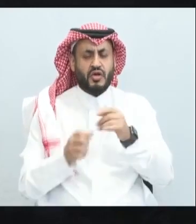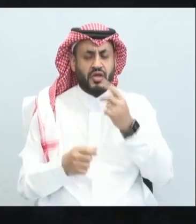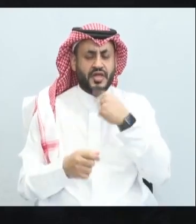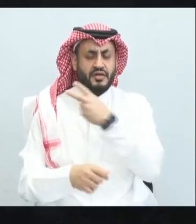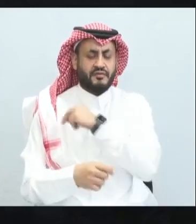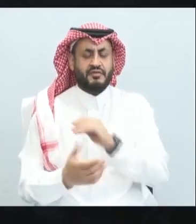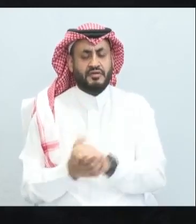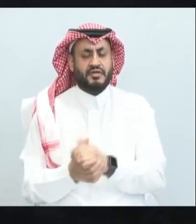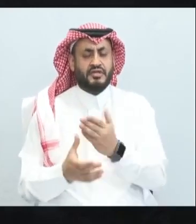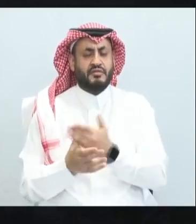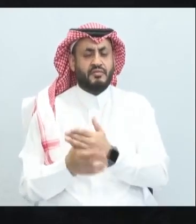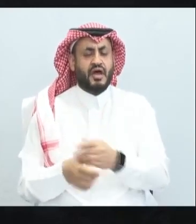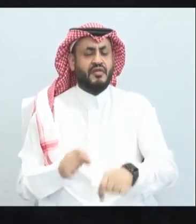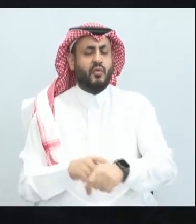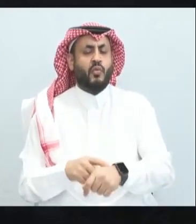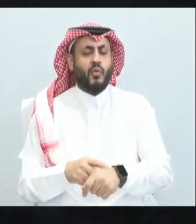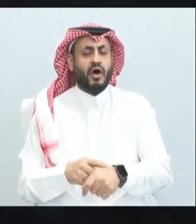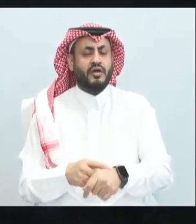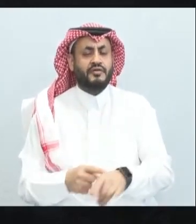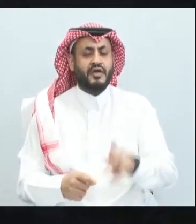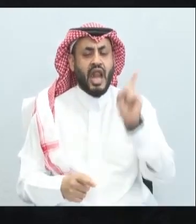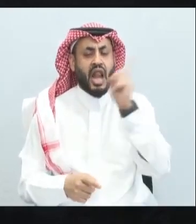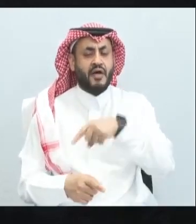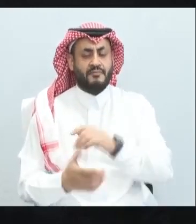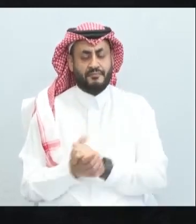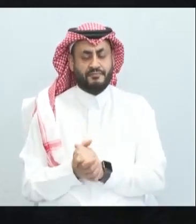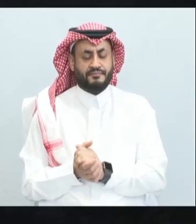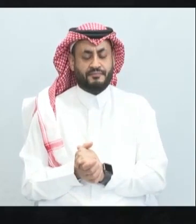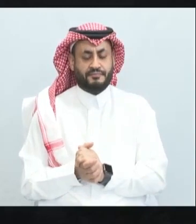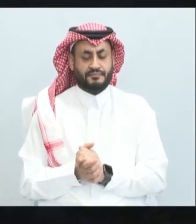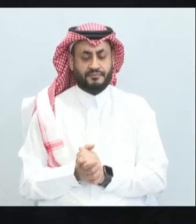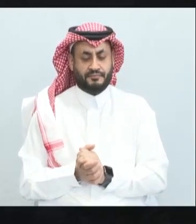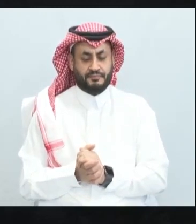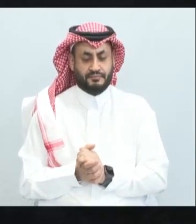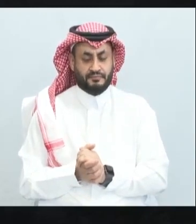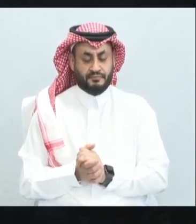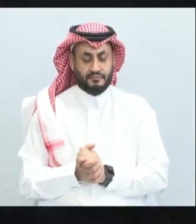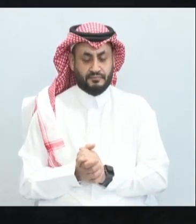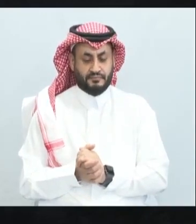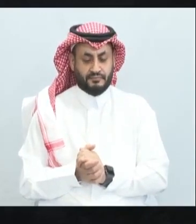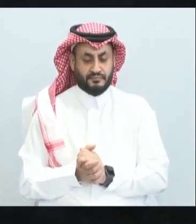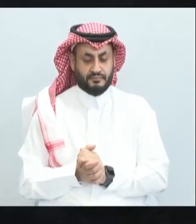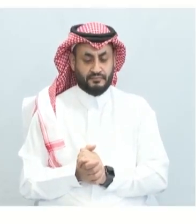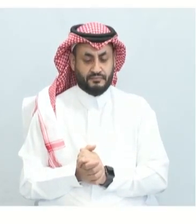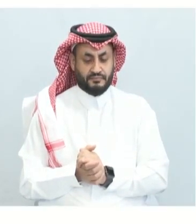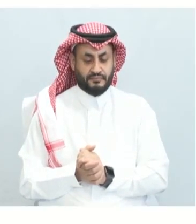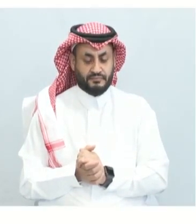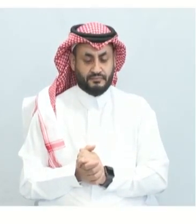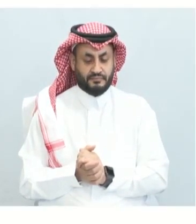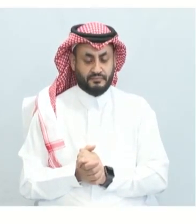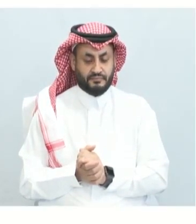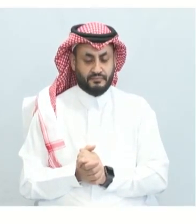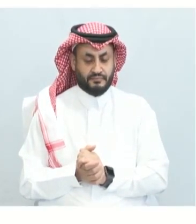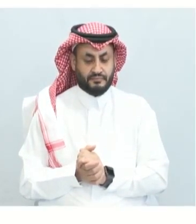الصلوات النوافل لانها من مما نهى الشارع عن الصلاوات في هذا الوقت